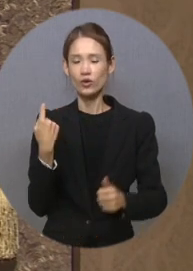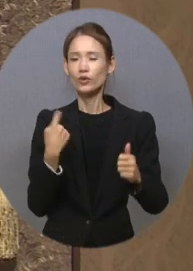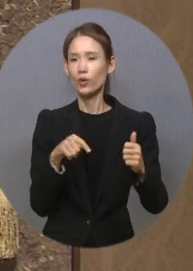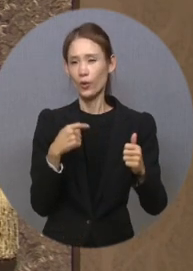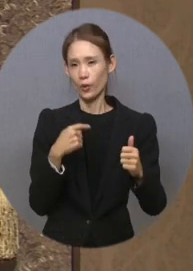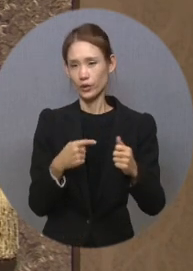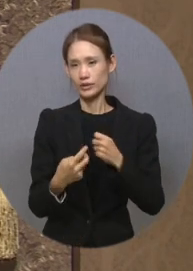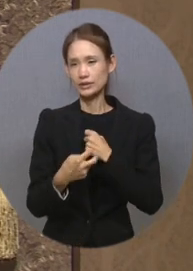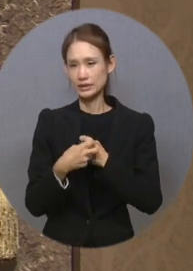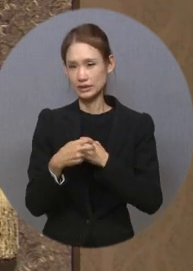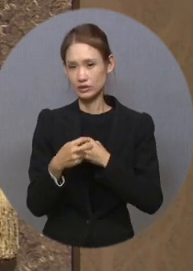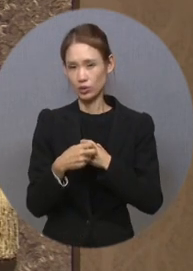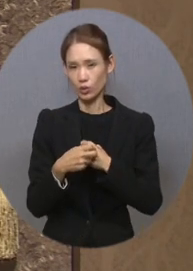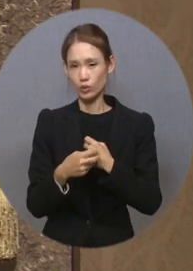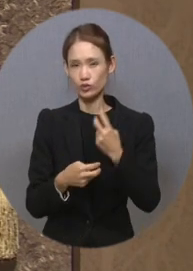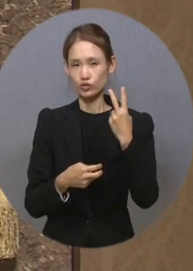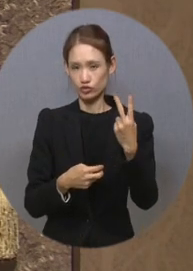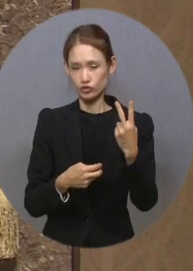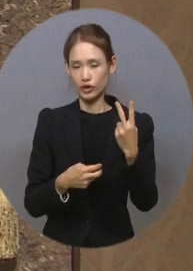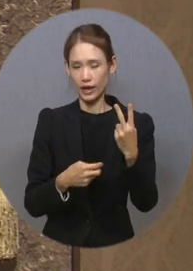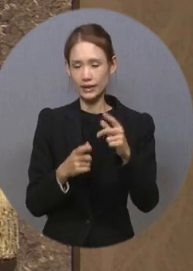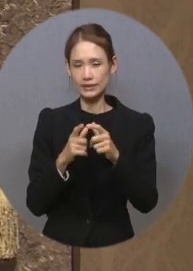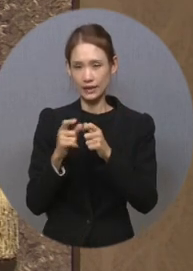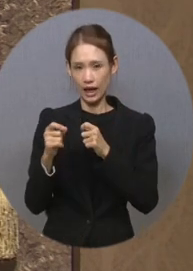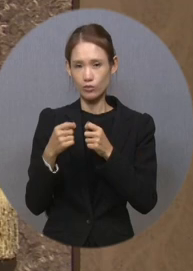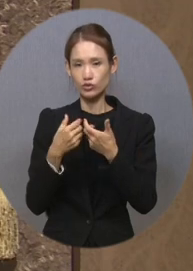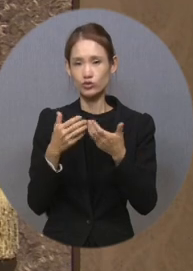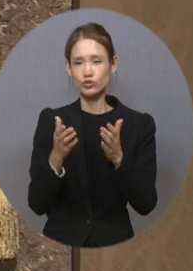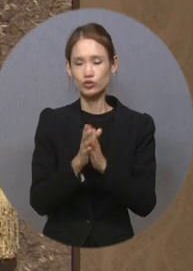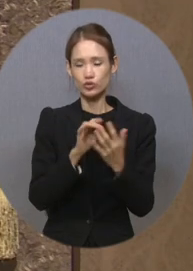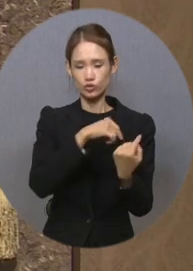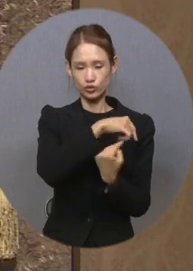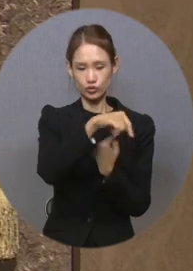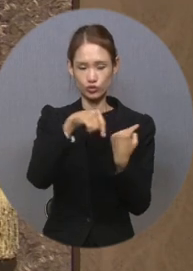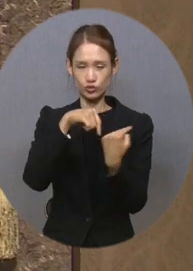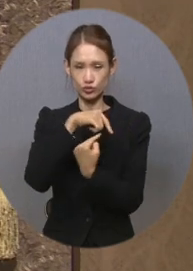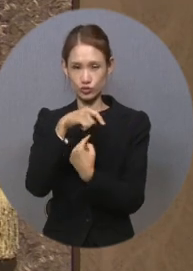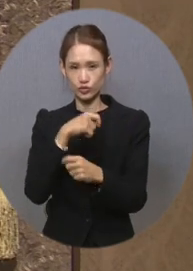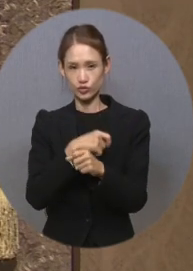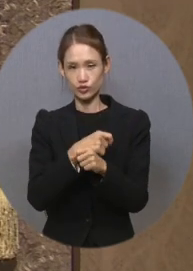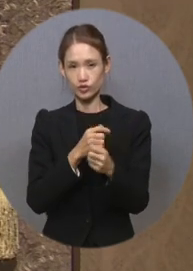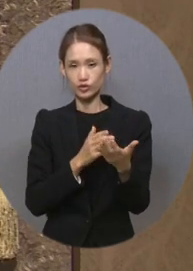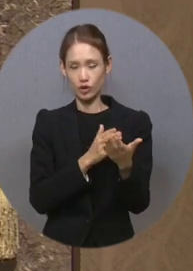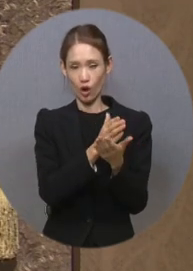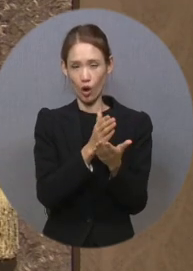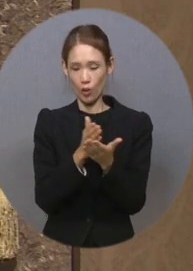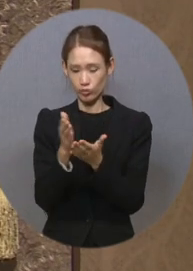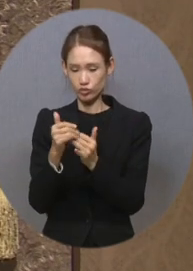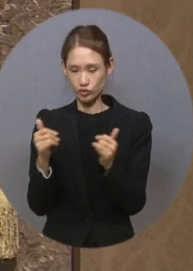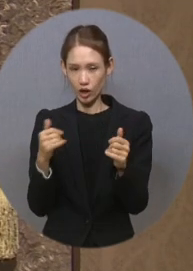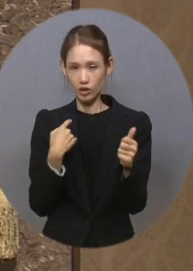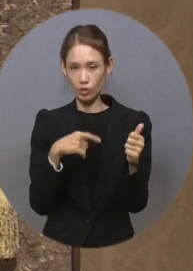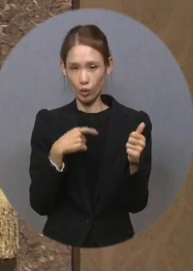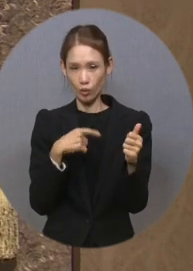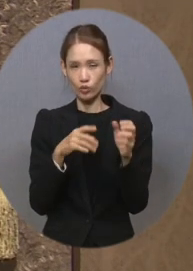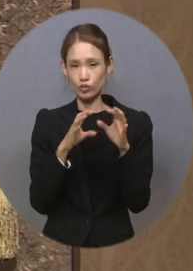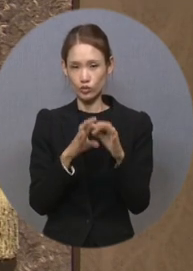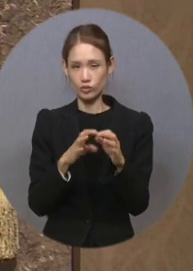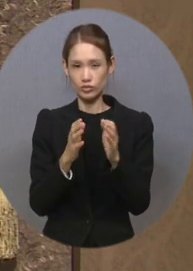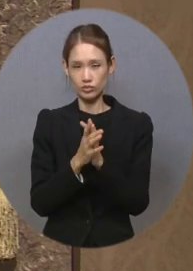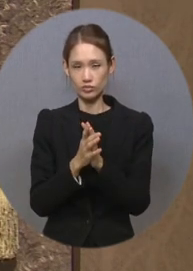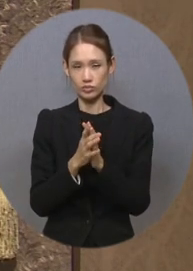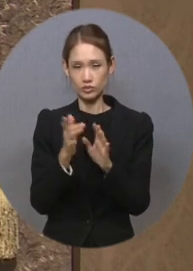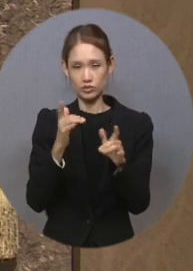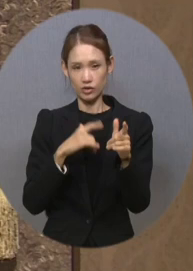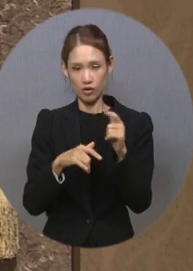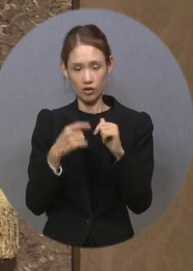의료. 네. 제가 두 개 그 자문위원회를 운영합니다. 우리 전문가들이 이제 교육 분야에 대해서 시장에 많이